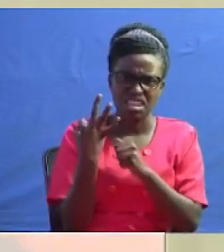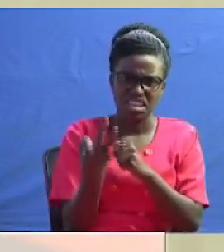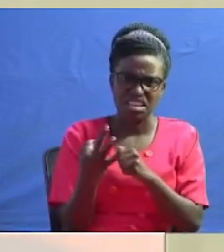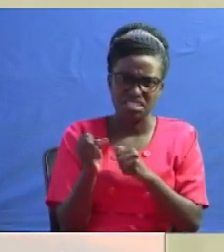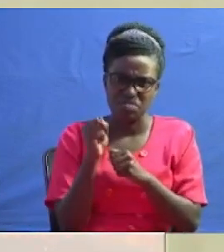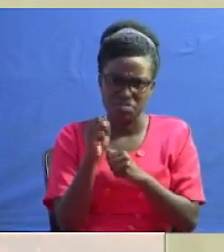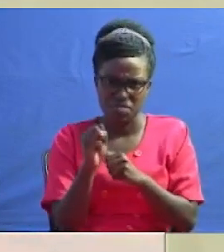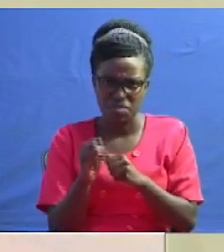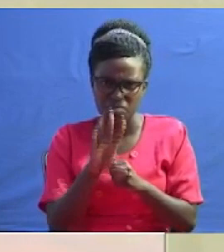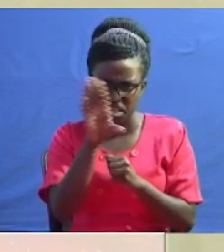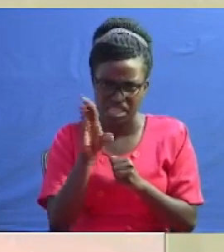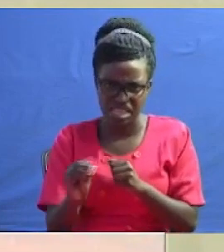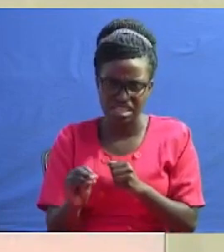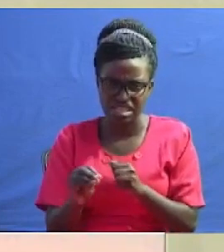this,